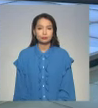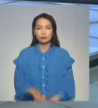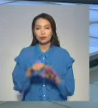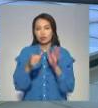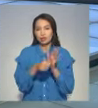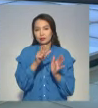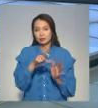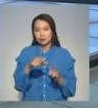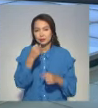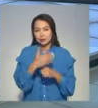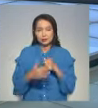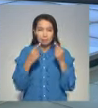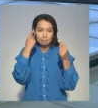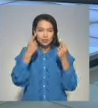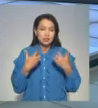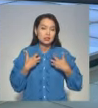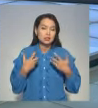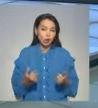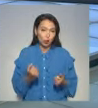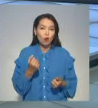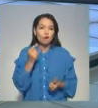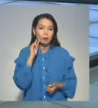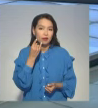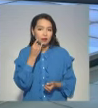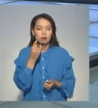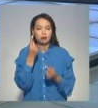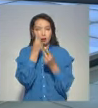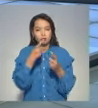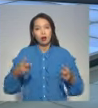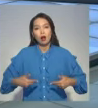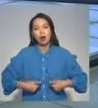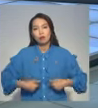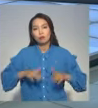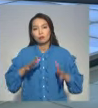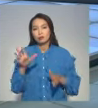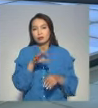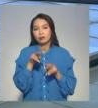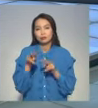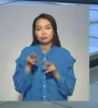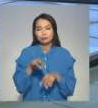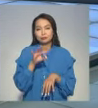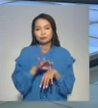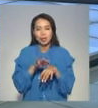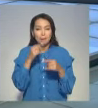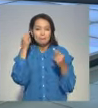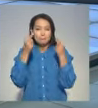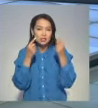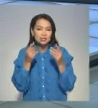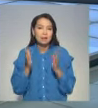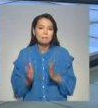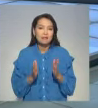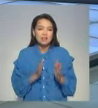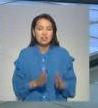16 пациентов Центра психического здоровья в Павлодаре объявили голодовку. Все они наблюдаются с диагнозом психическое и